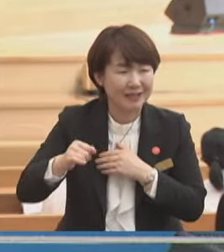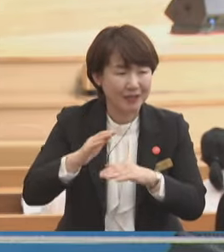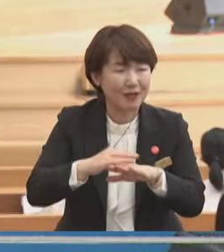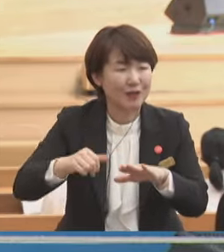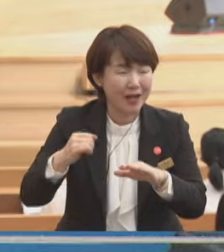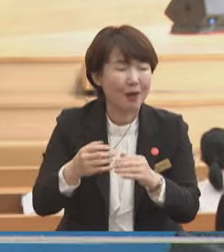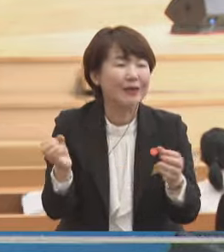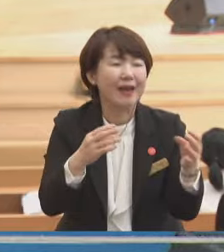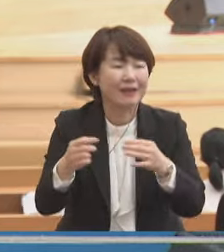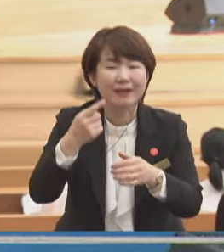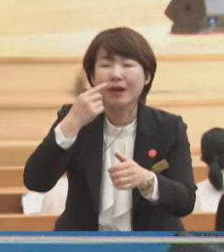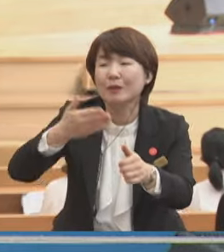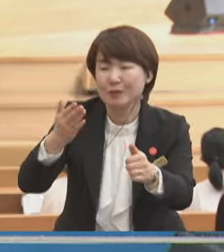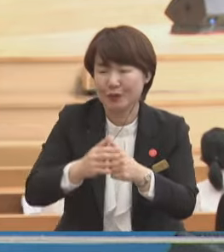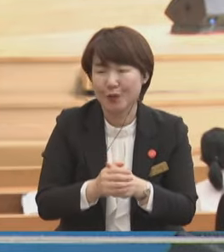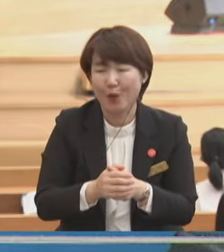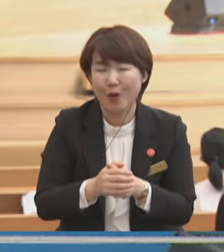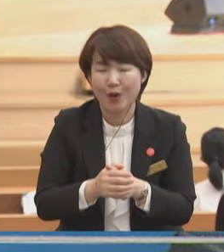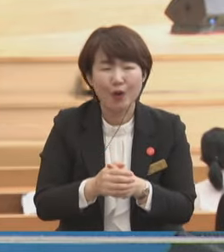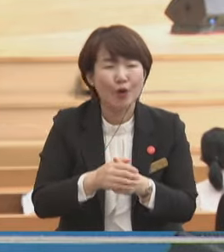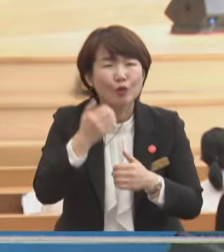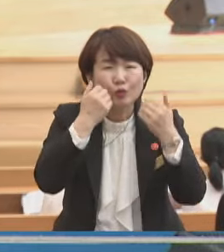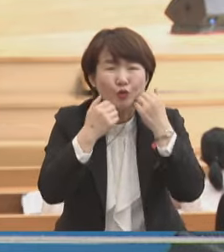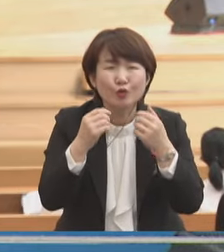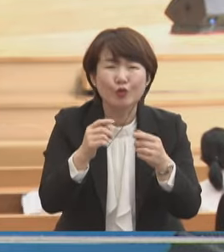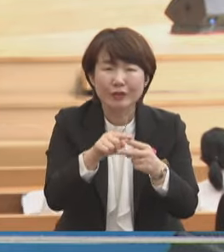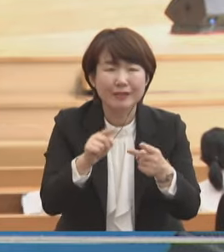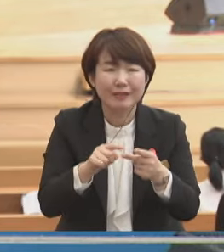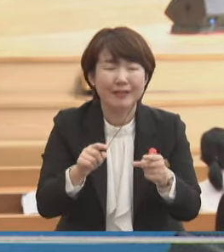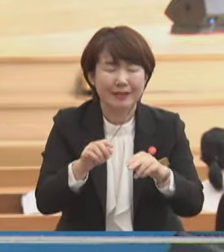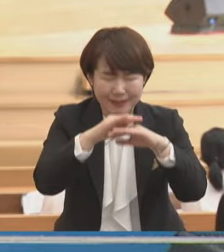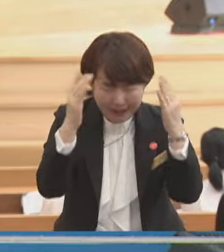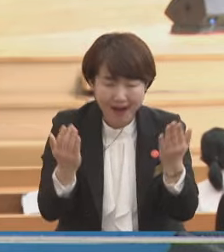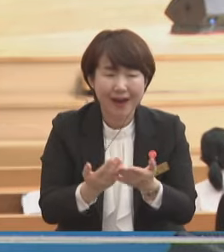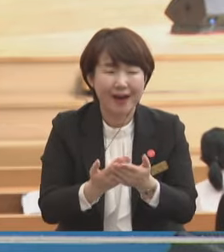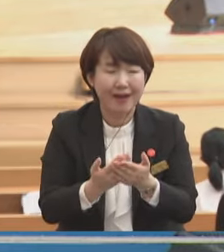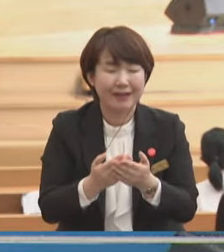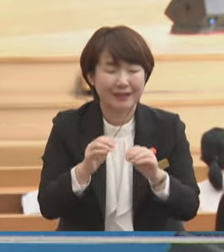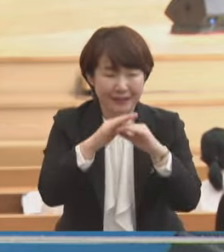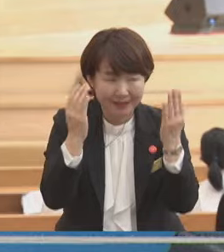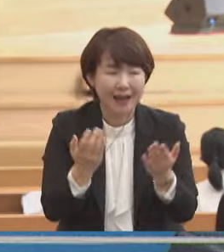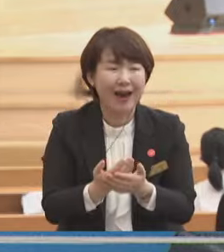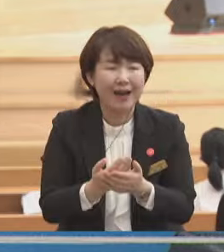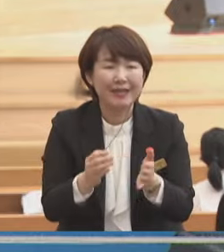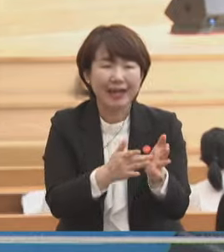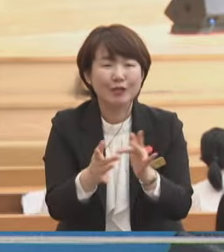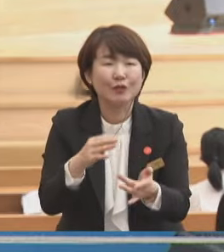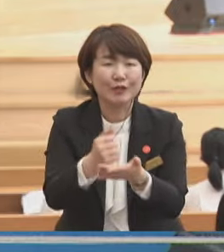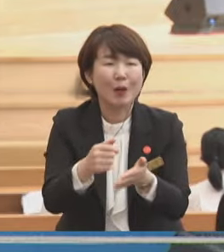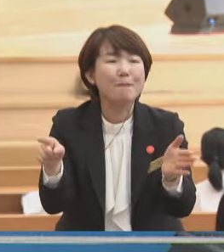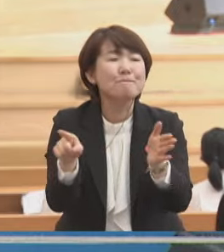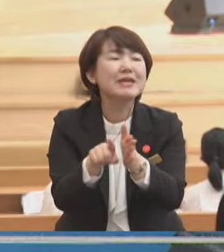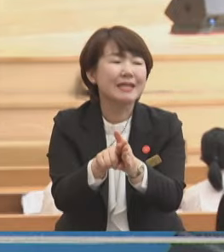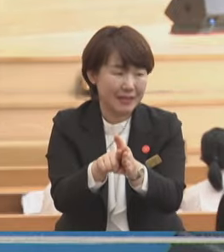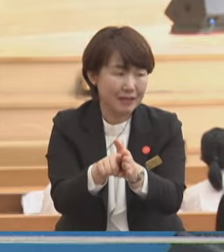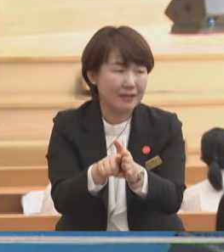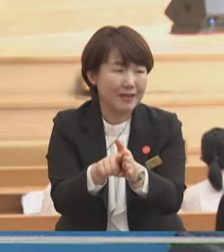열려 있습니다 니원 has FA me 믿는 사람이 될 수